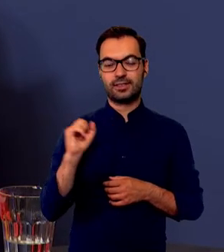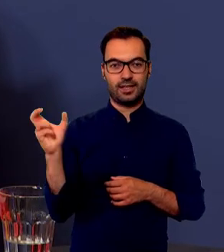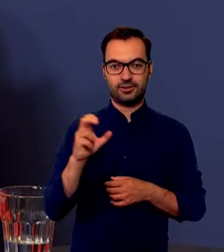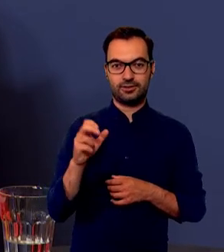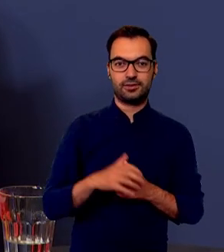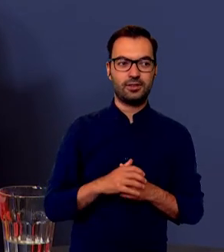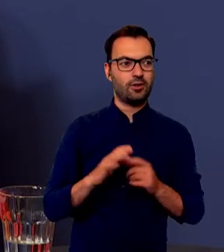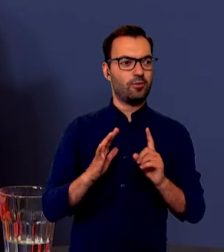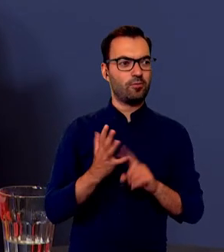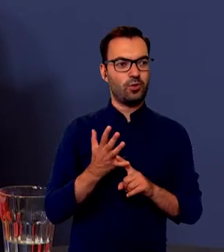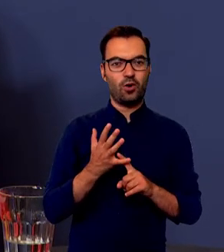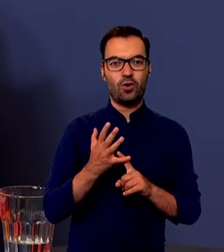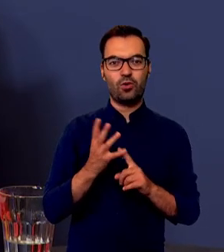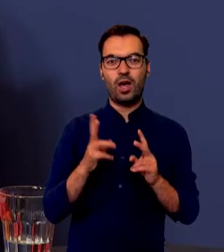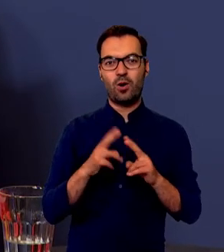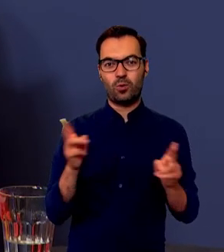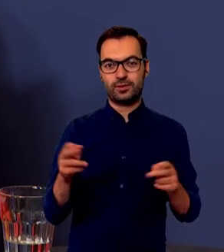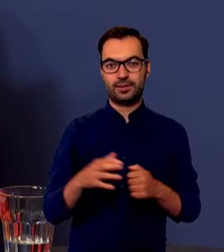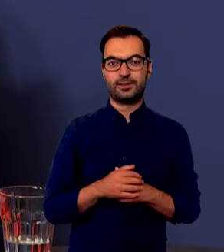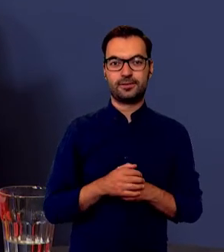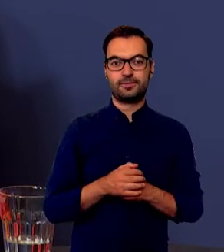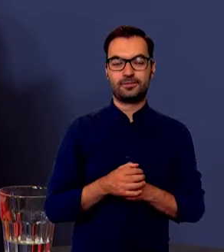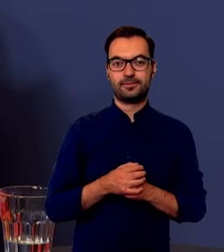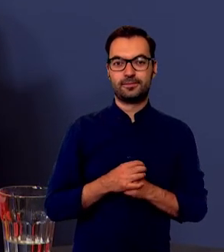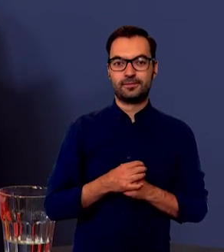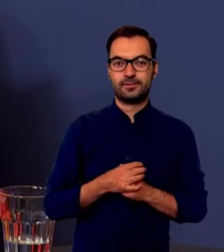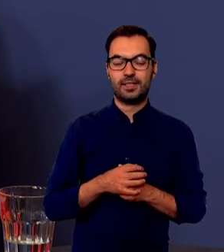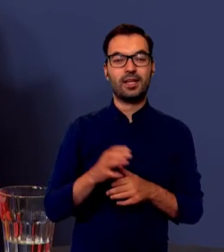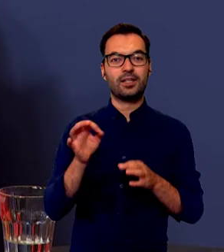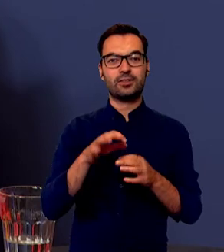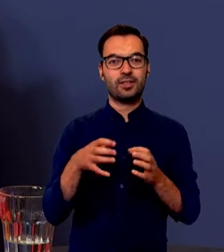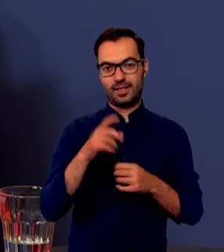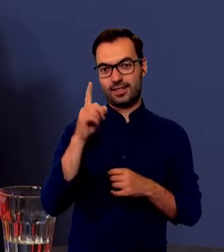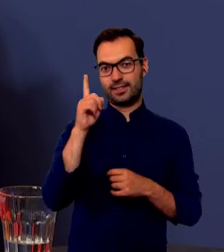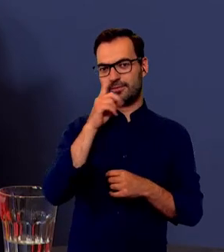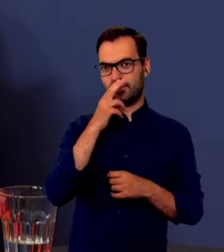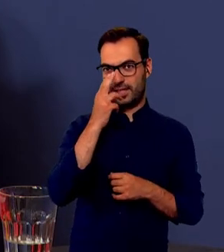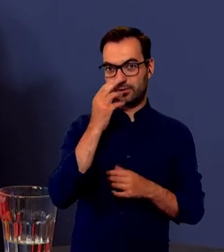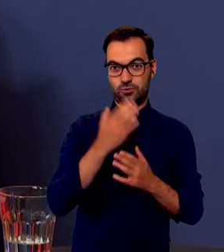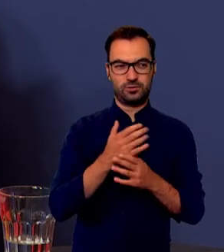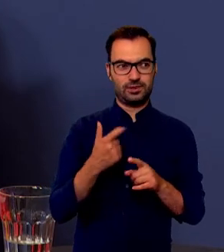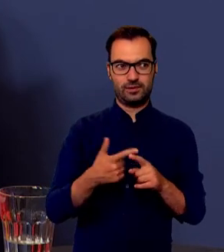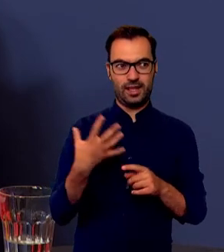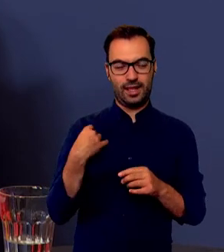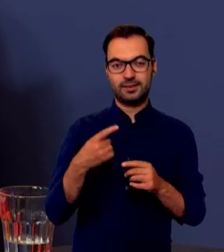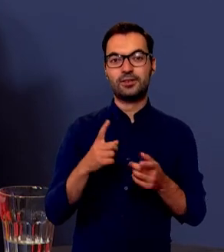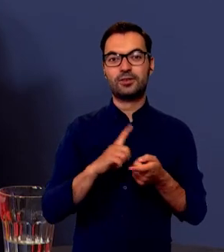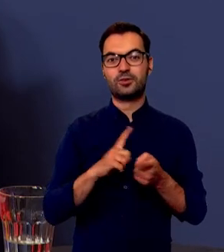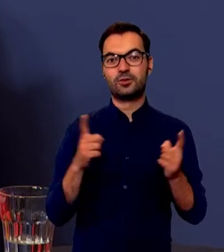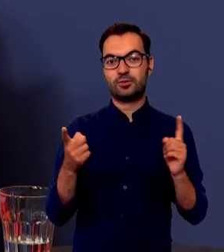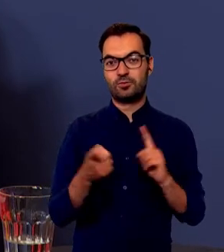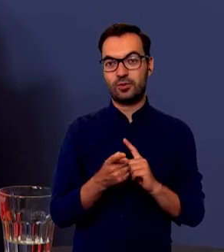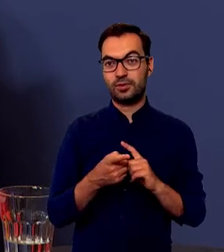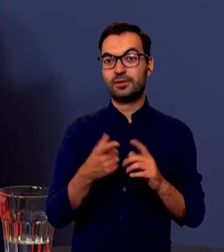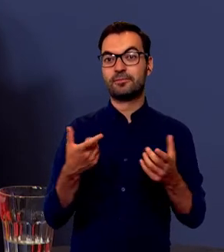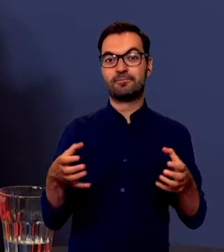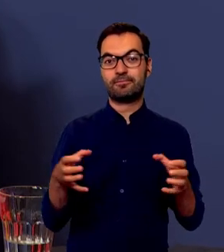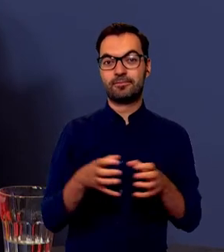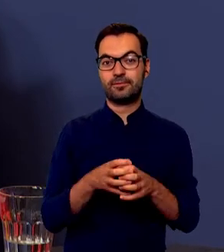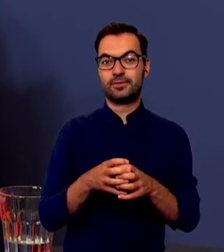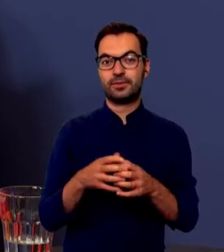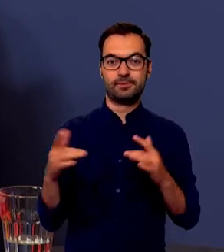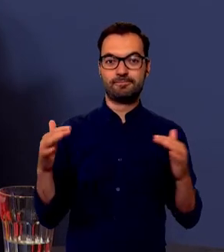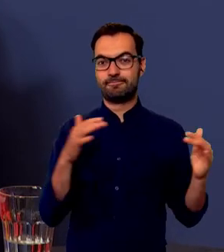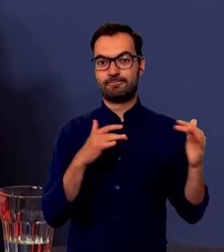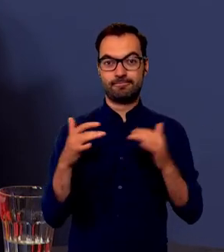książką Piąta runda. Historii nastolatków, już właściwie to dwudziestoparolatków, którzy spotykają się być może znów działając